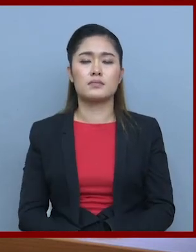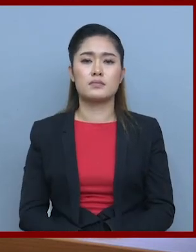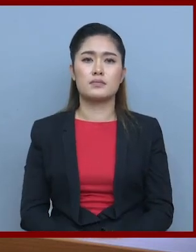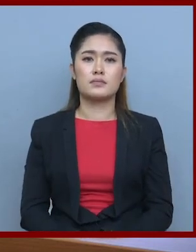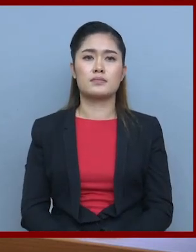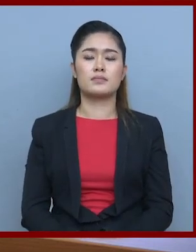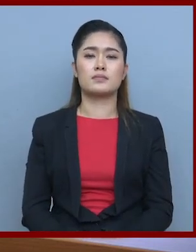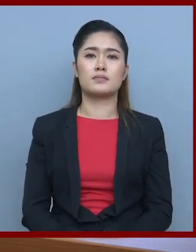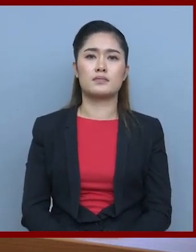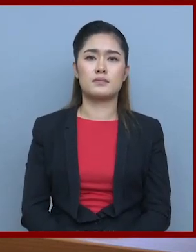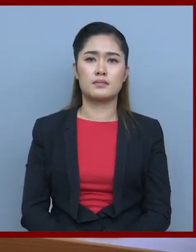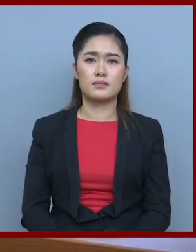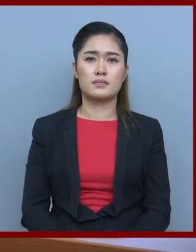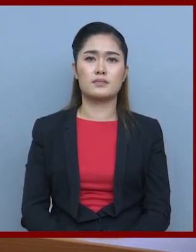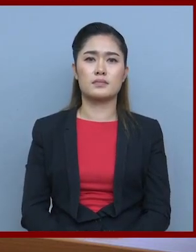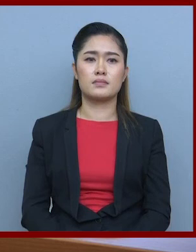หมดหรือยังเนี่ย